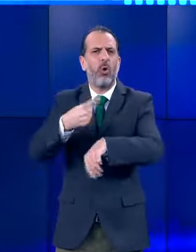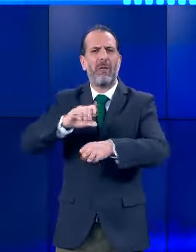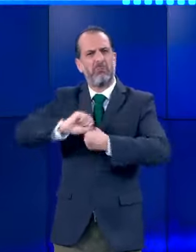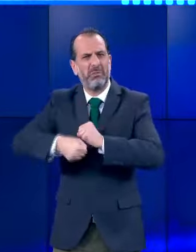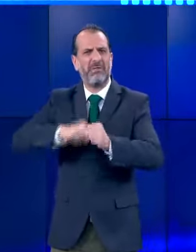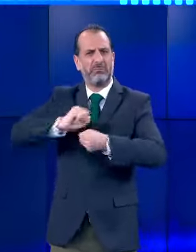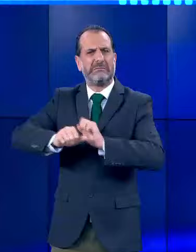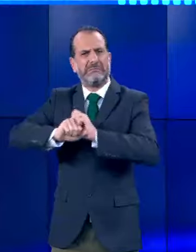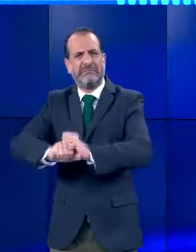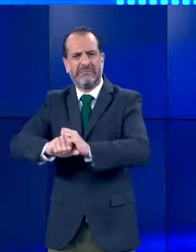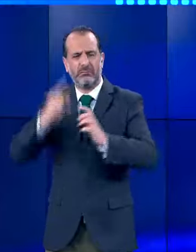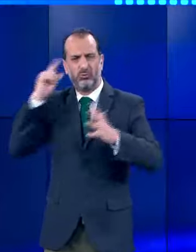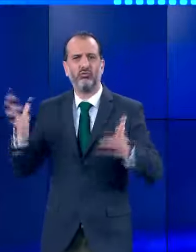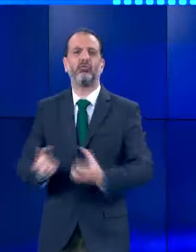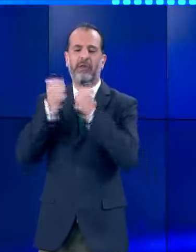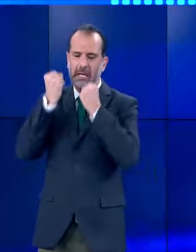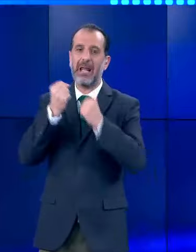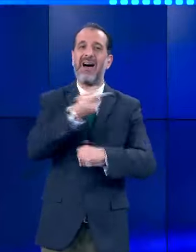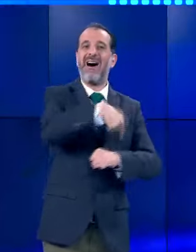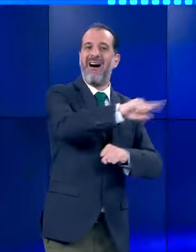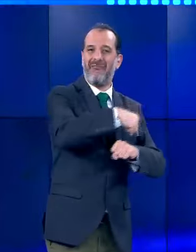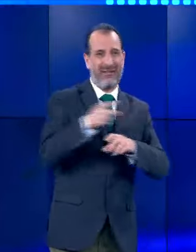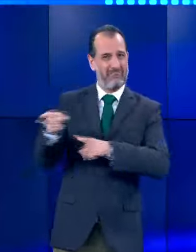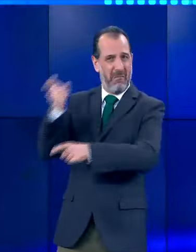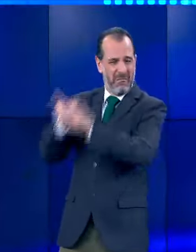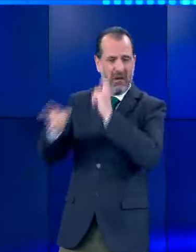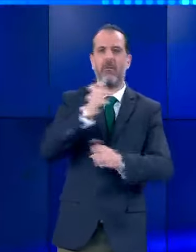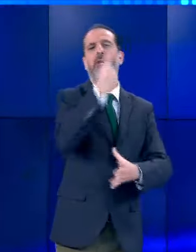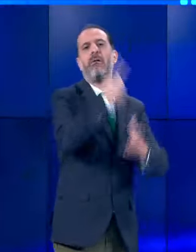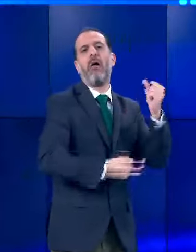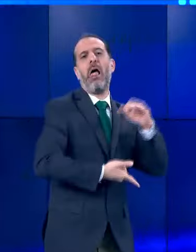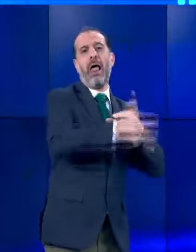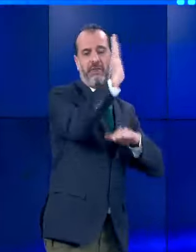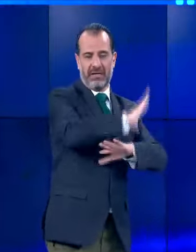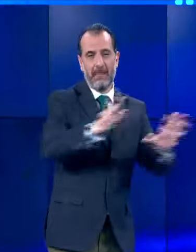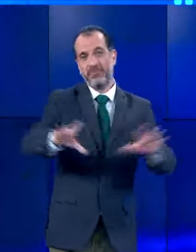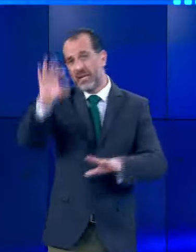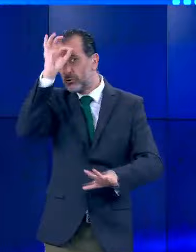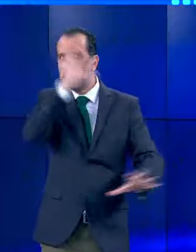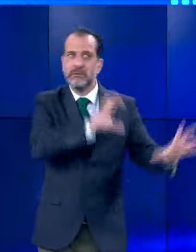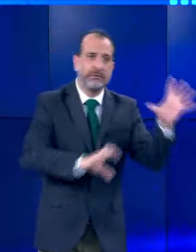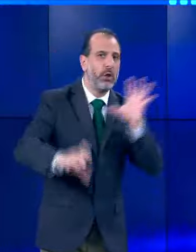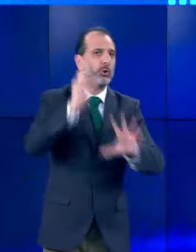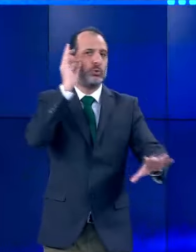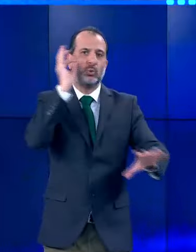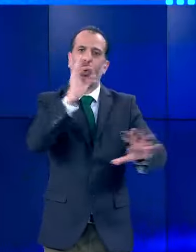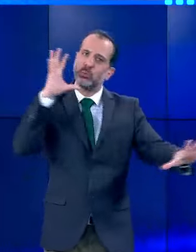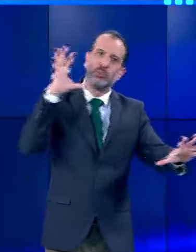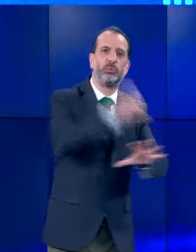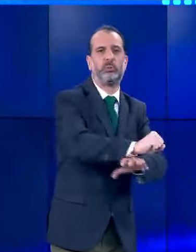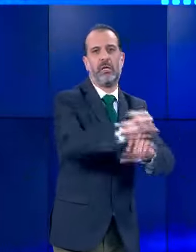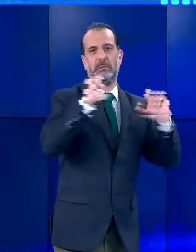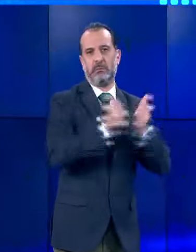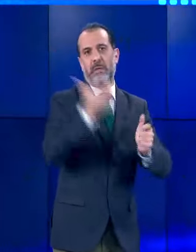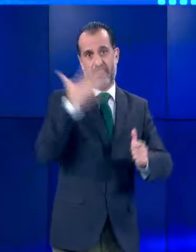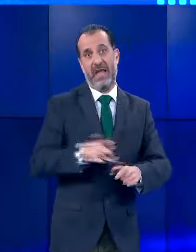κατάφεραν να το κρατήσουν στη ζωή. Οι δράστες εξαφανίστηκαν μετά τους πυροβολισμούς, με την αστυνομία να έχει εξαπολύσει ανθρωποκυνηγητό για τον εντοπισμό και τη σύλληψή τους,